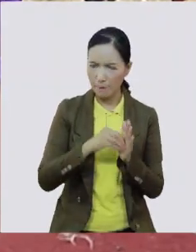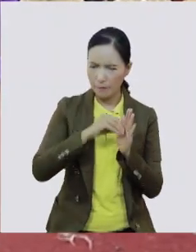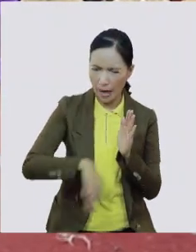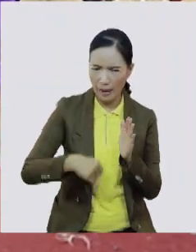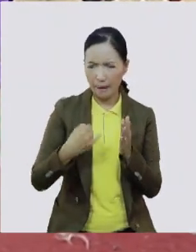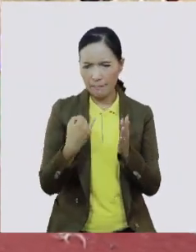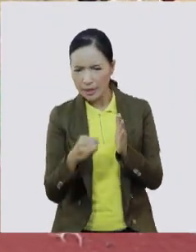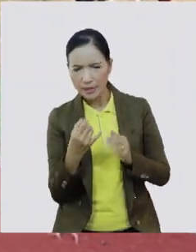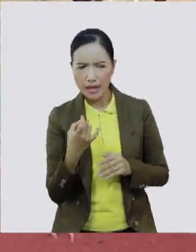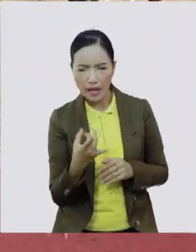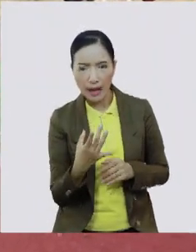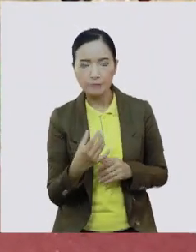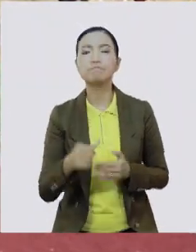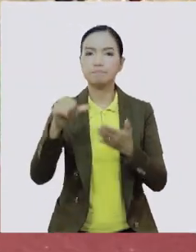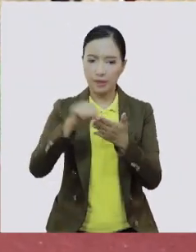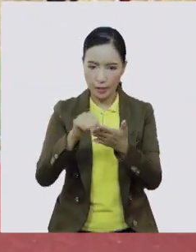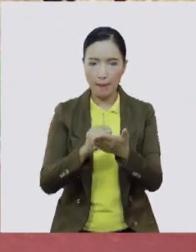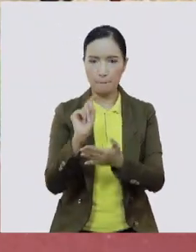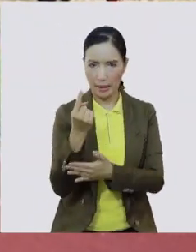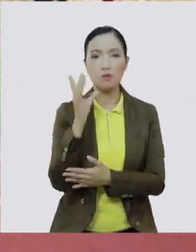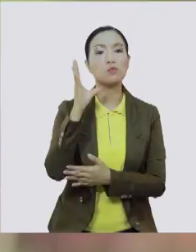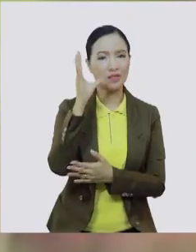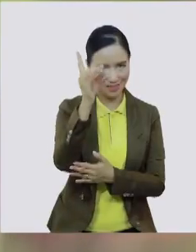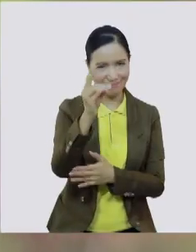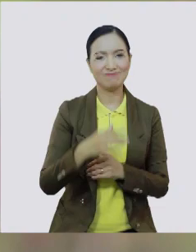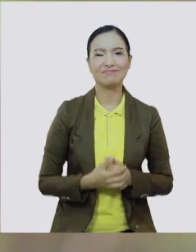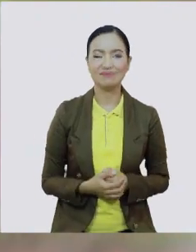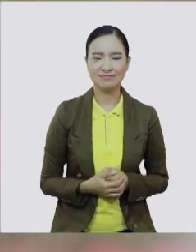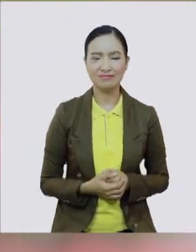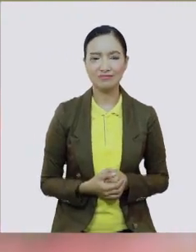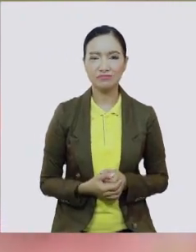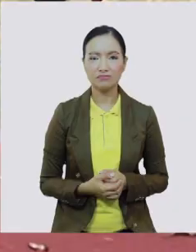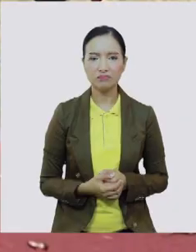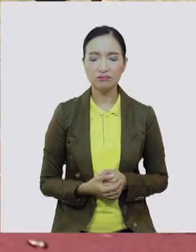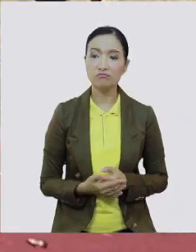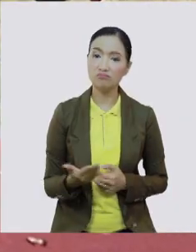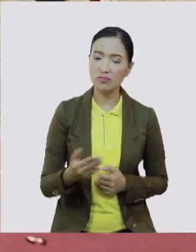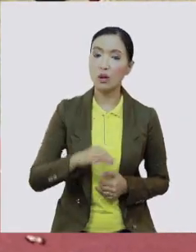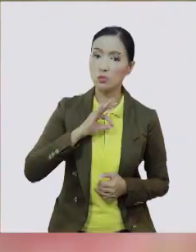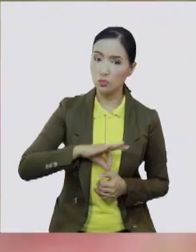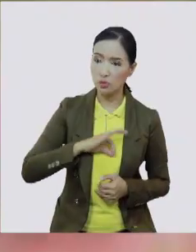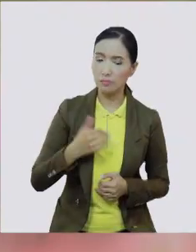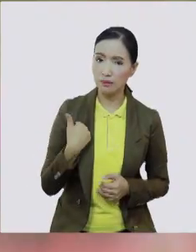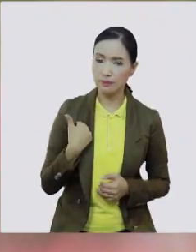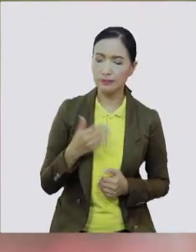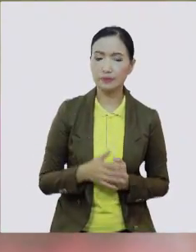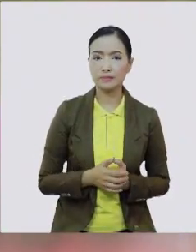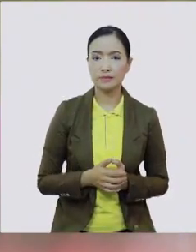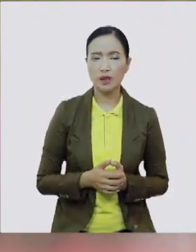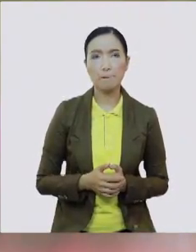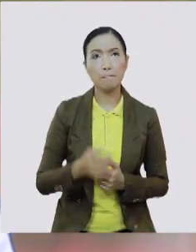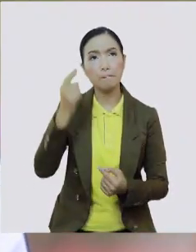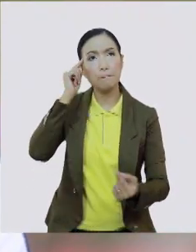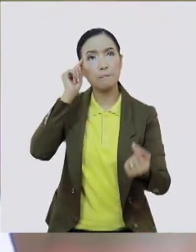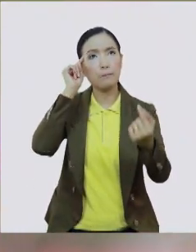าดอะไรไปแล้วก็มาแก้ไขในวันพรุ่งนี ้ครับเคยรู้สึกไหมครับว่าเป้าหมายที่เราวาง